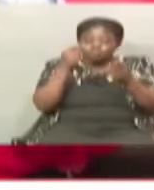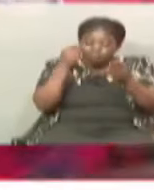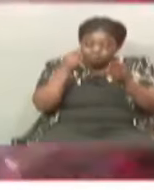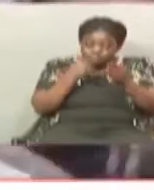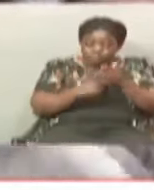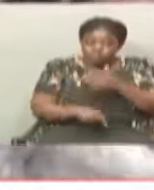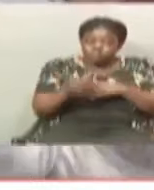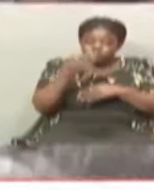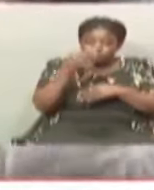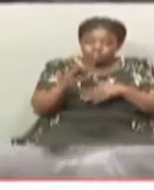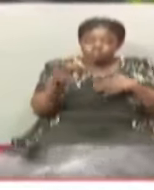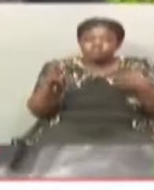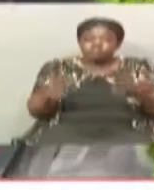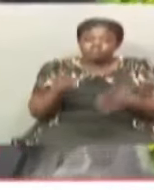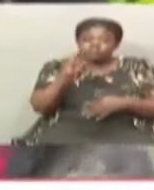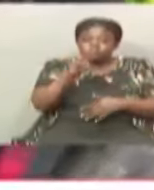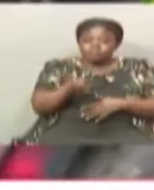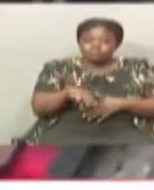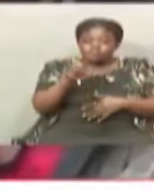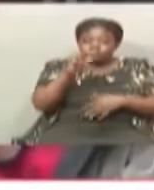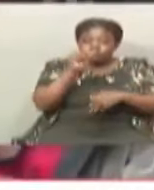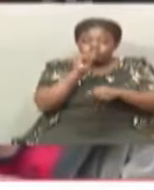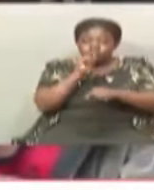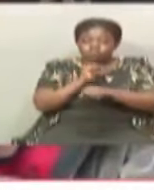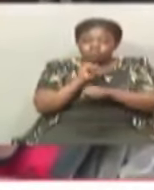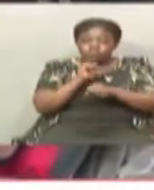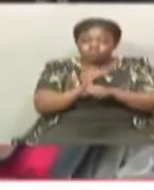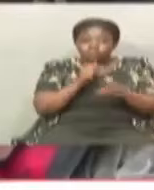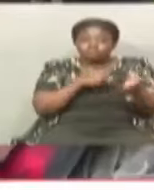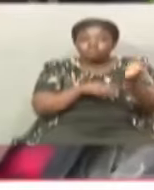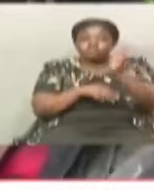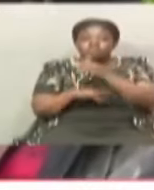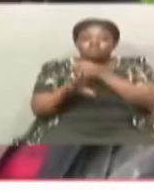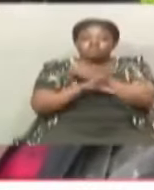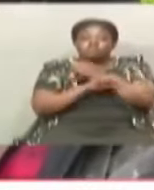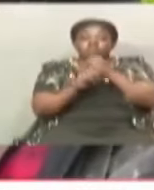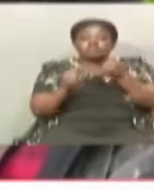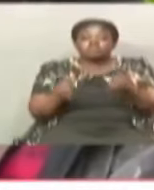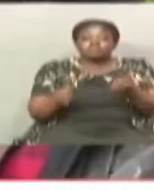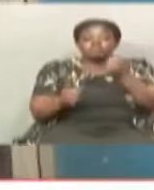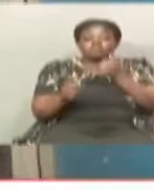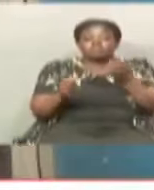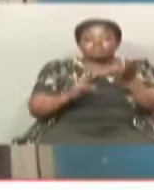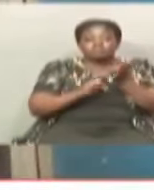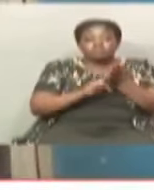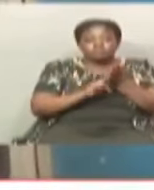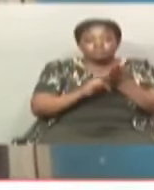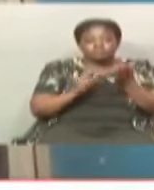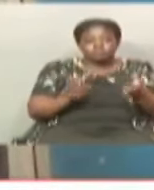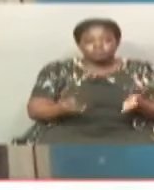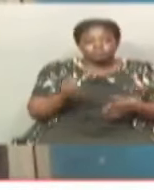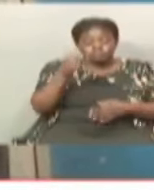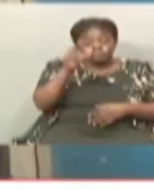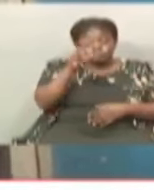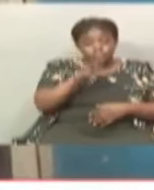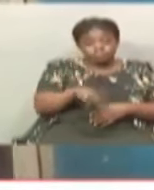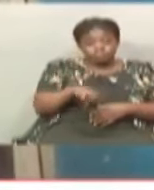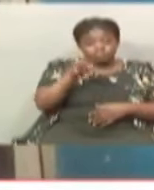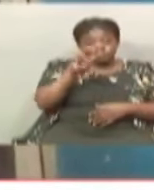nti singa Ssentongo anyooma omulimu gw'emumbwa bamulekadde mu bubbi bwe yamanyiira. Oba anyooma omulimu